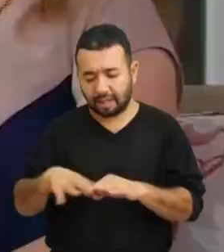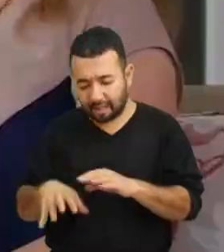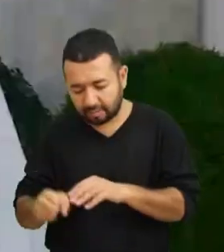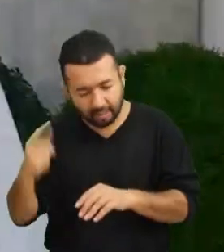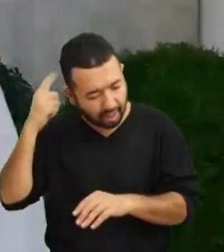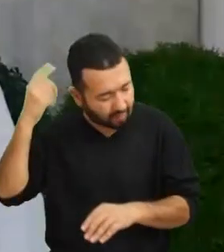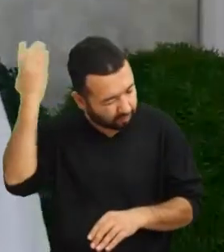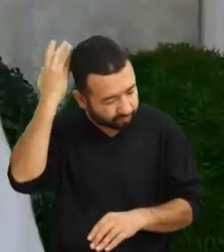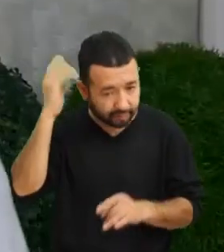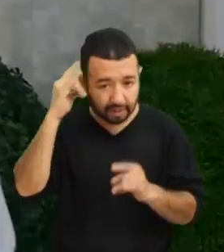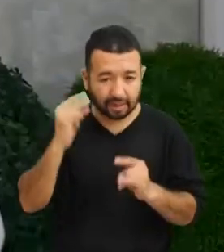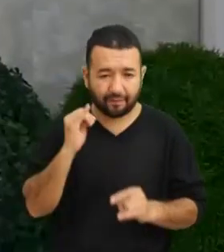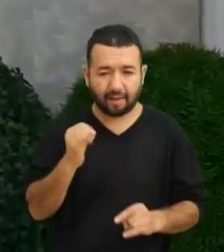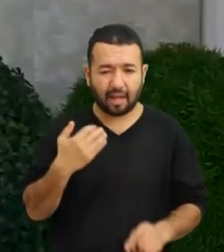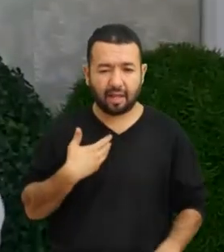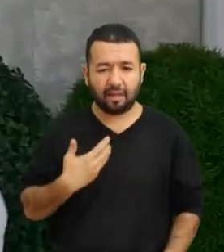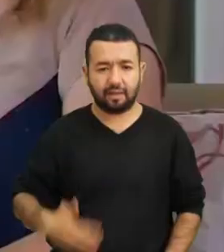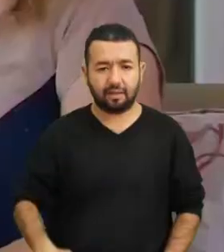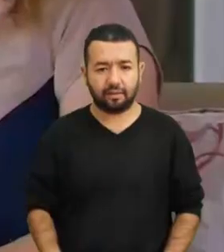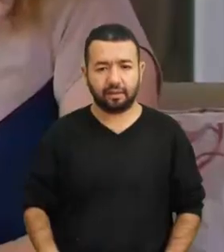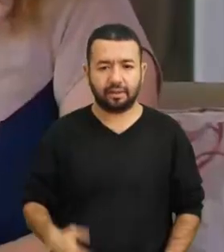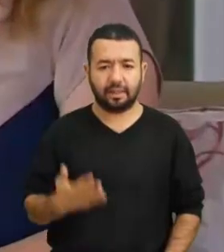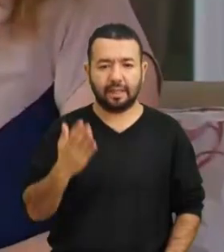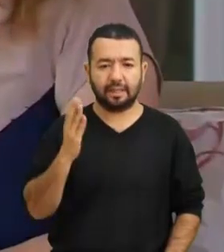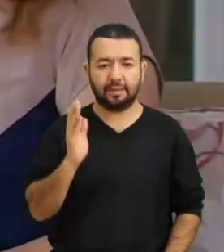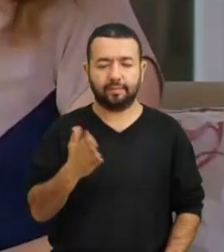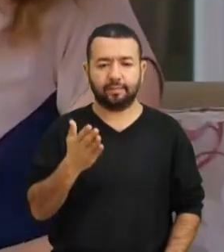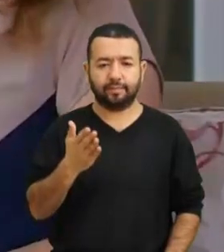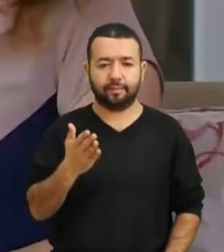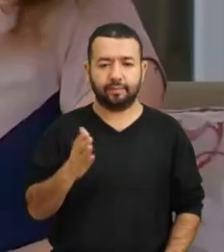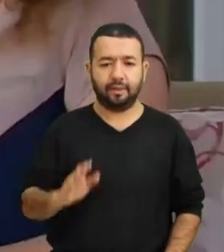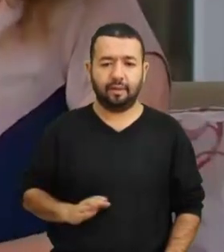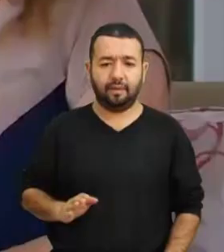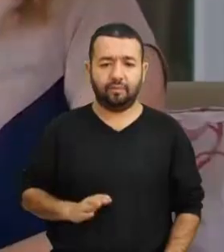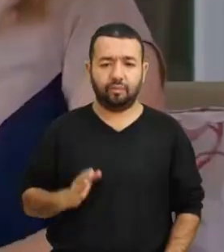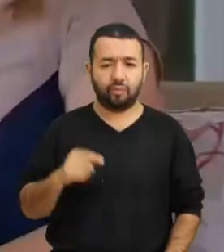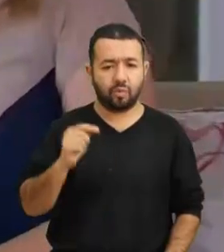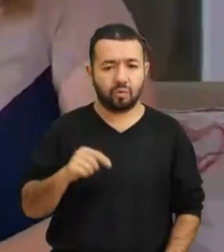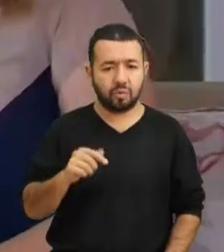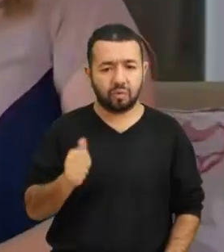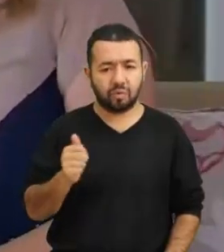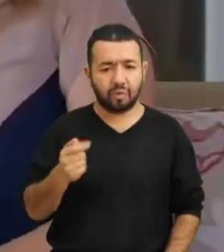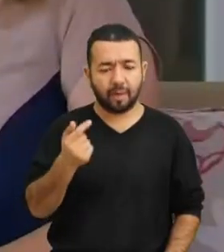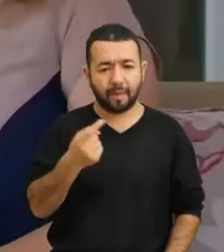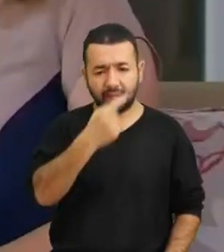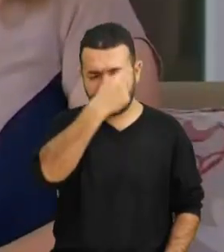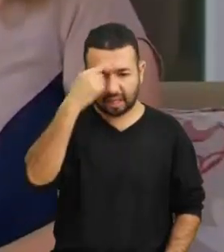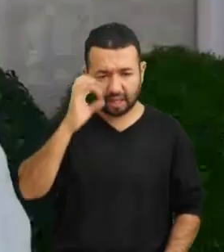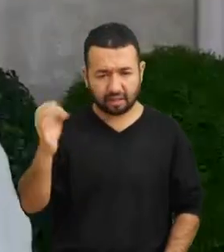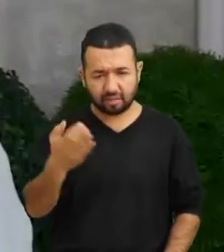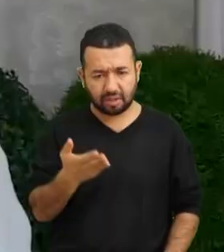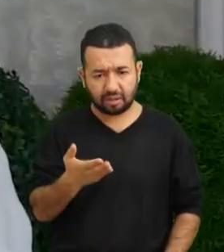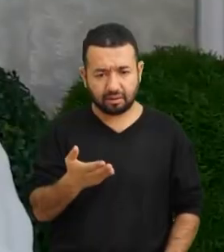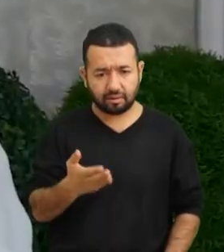kafamı yatağın altına çarptım, çok fena. Ay, ay yavrucuğum. Bugünlerde biraz şanssızsın